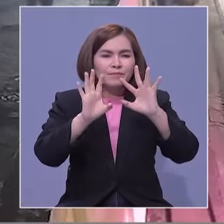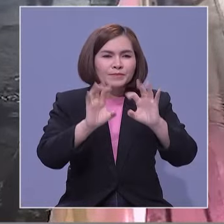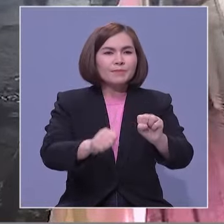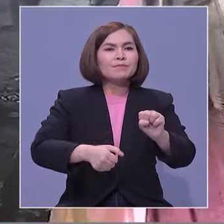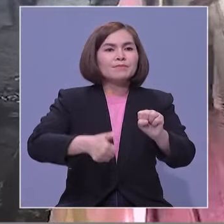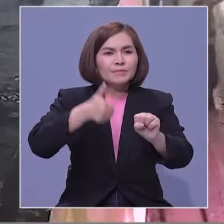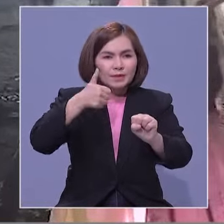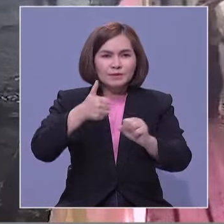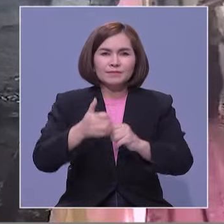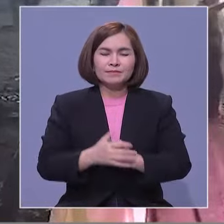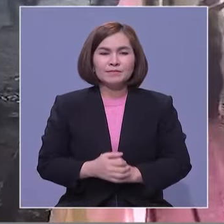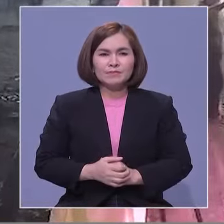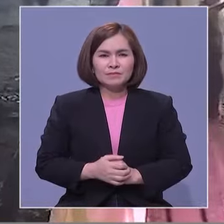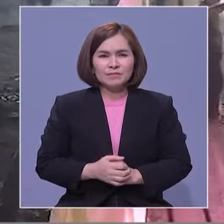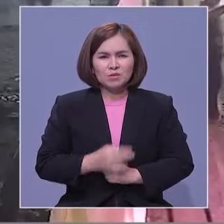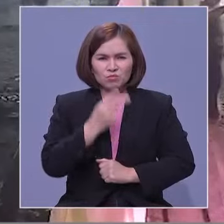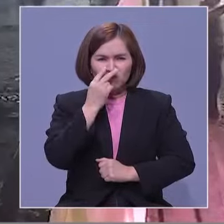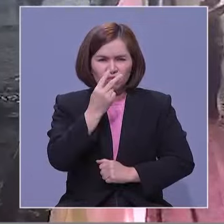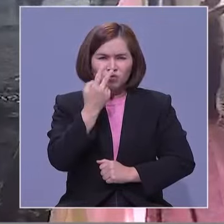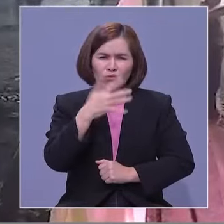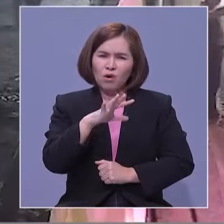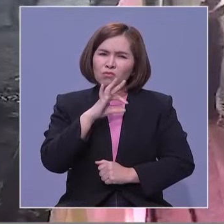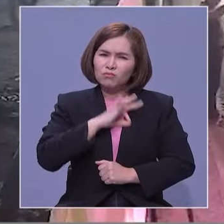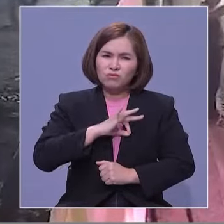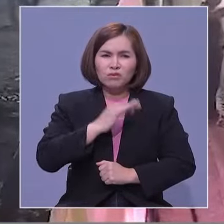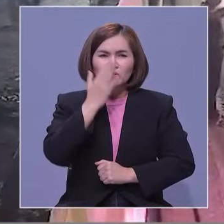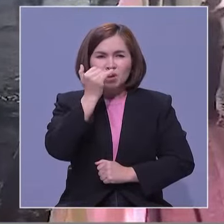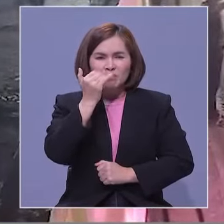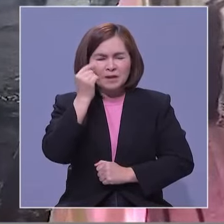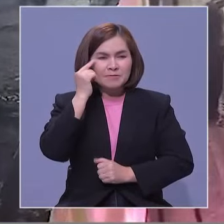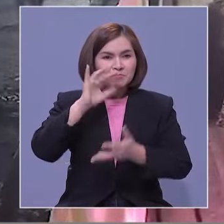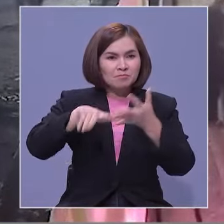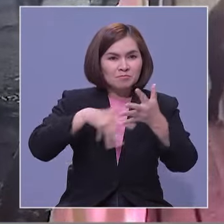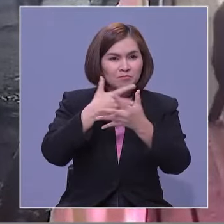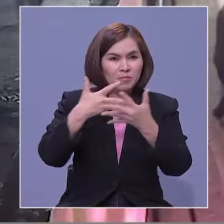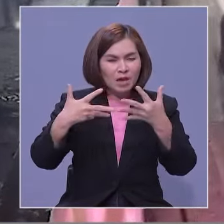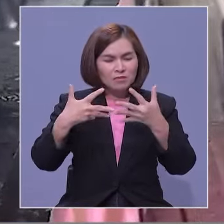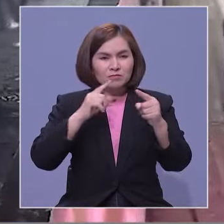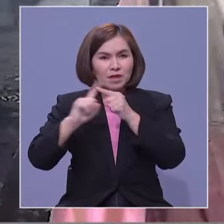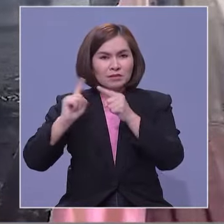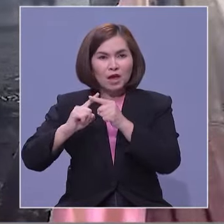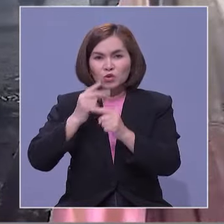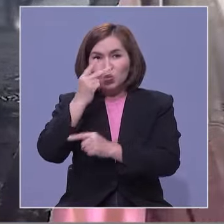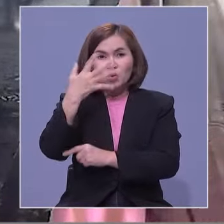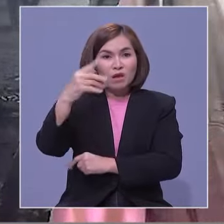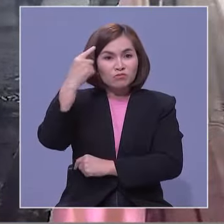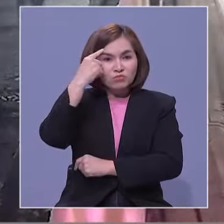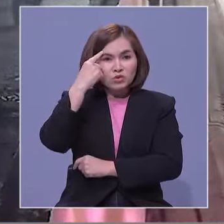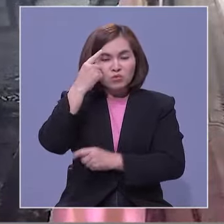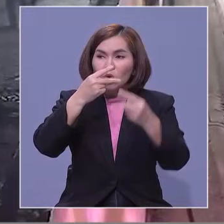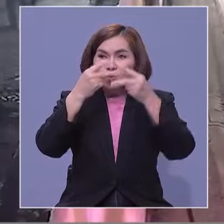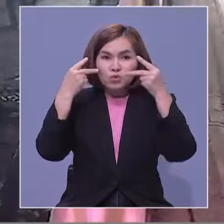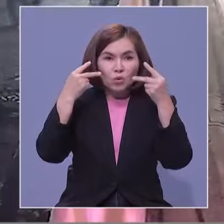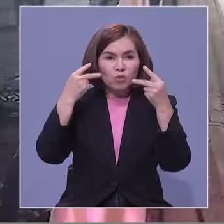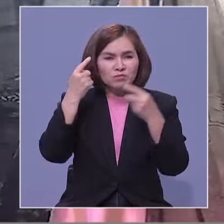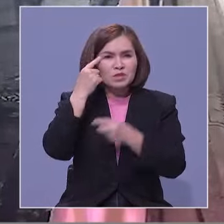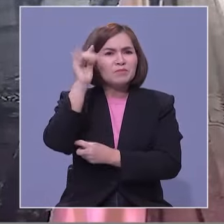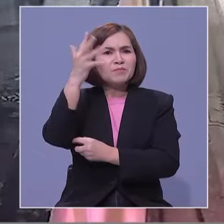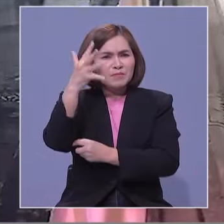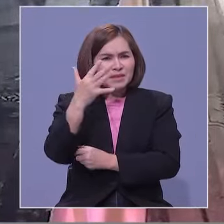ว่าเหตุการณ์ครั้งนี้โอ้โหเนียนจริงๆทำเป็นขบวนการเราดูภาพใครจะไปคิดนะพี่ว่าเป็นค้ายมีทั้งรถ